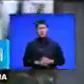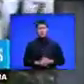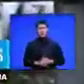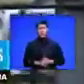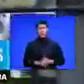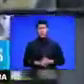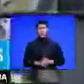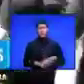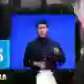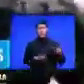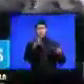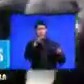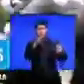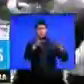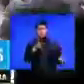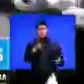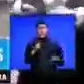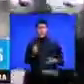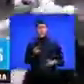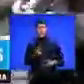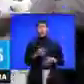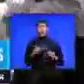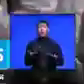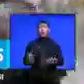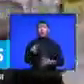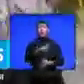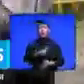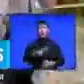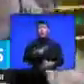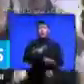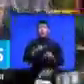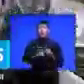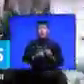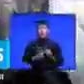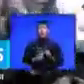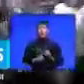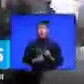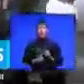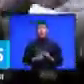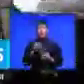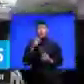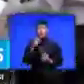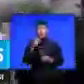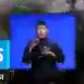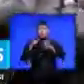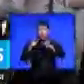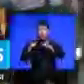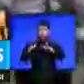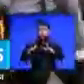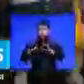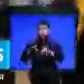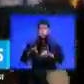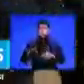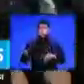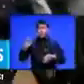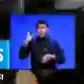Insiden yang menyebabkan meninggalnya Bribtu Haidar berawal saat korban bersama Bribka Alfonso Wakung melaksanakan tugas penyelidikan di wilayah Kabupaten